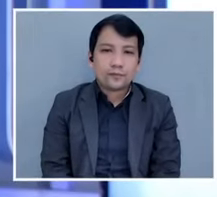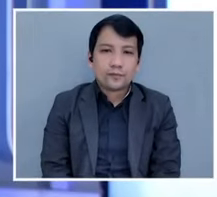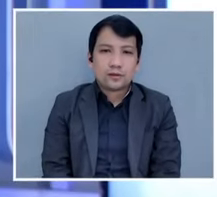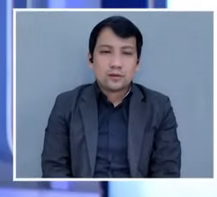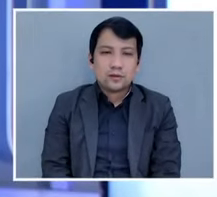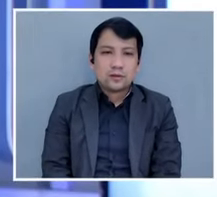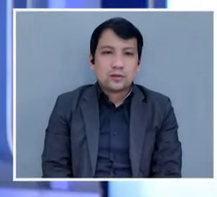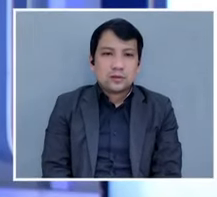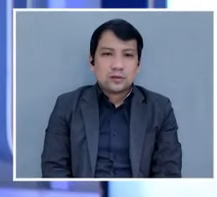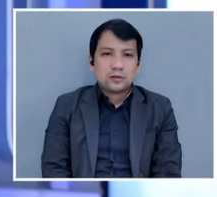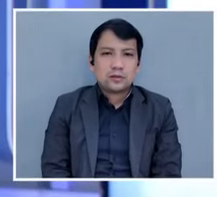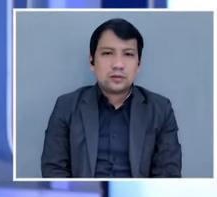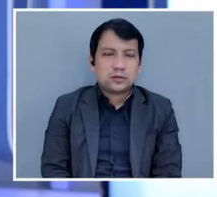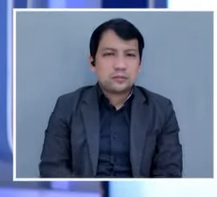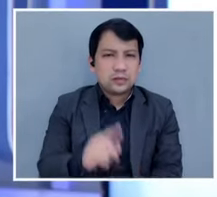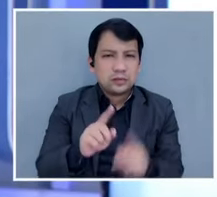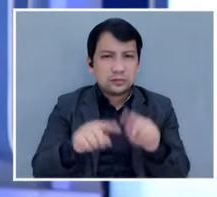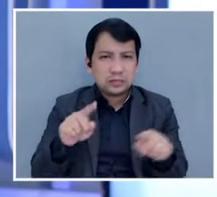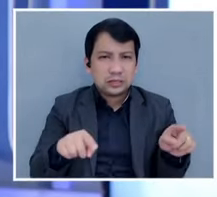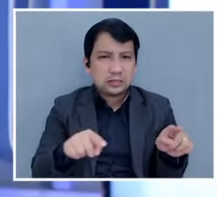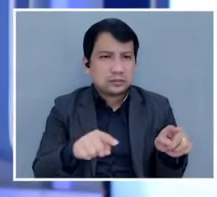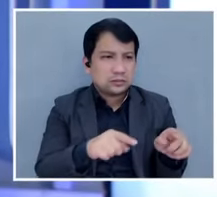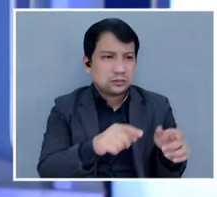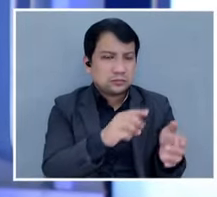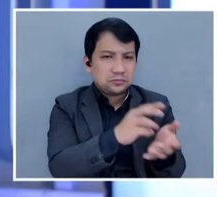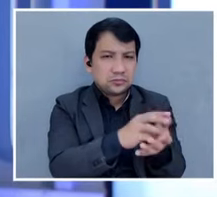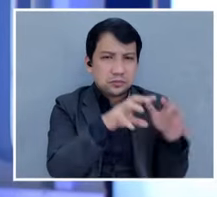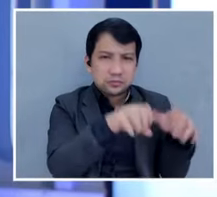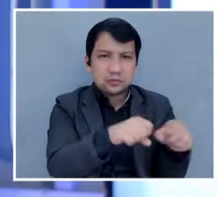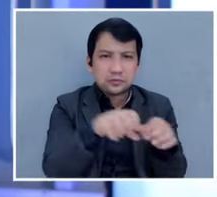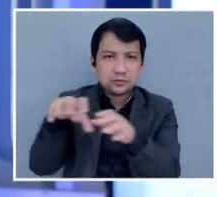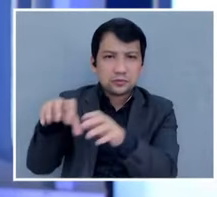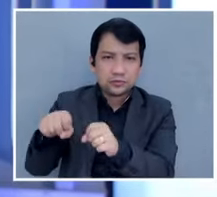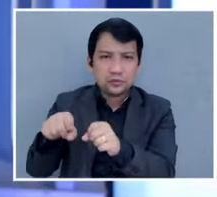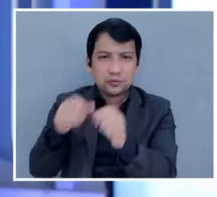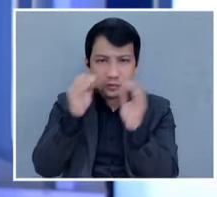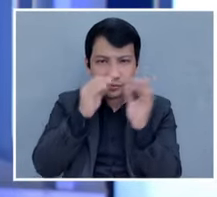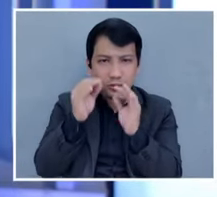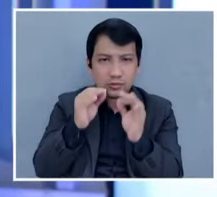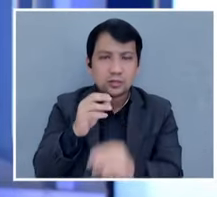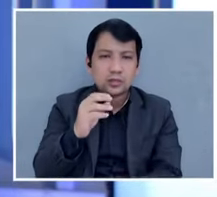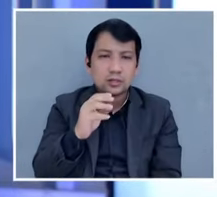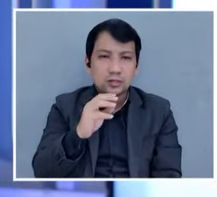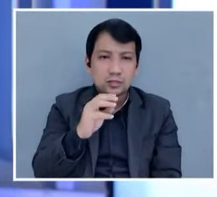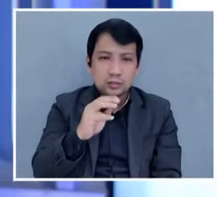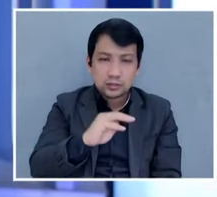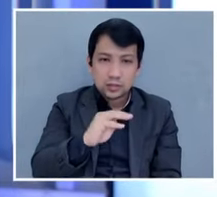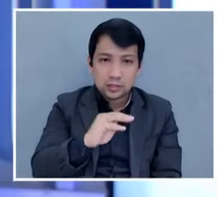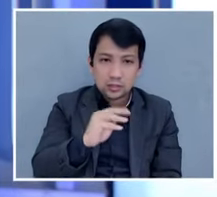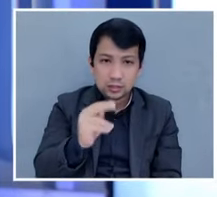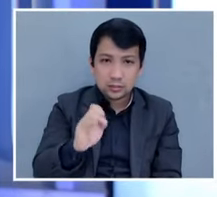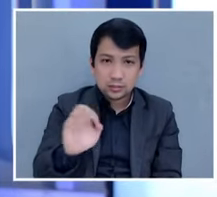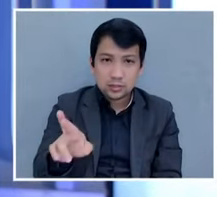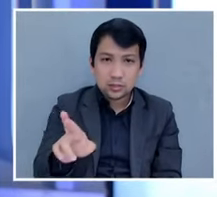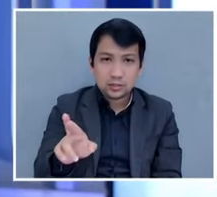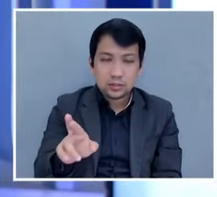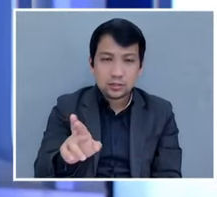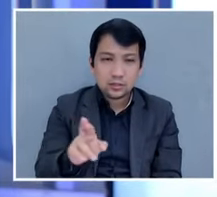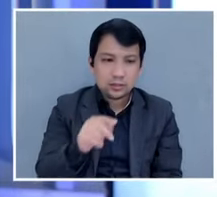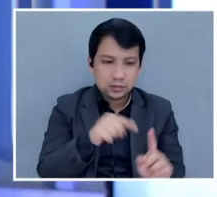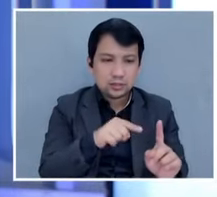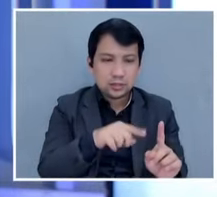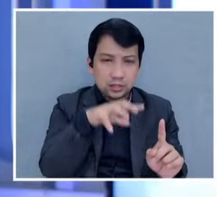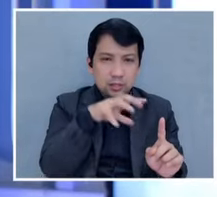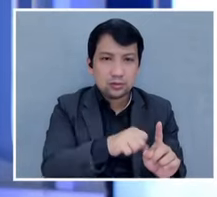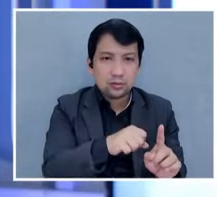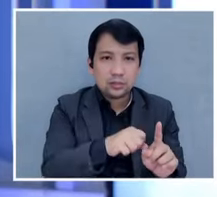Kaliwat kanan ang nahulihan ng ilegal na droga sa Metro Manila. Arestado ang isang sepulturero na nagbebenta umano ng shabu sa